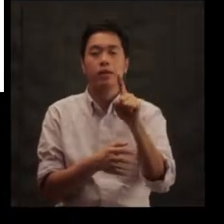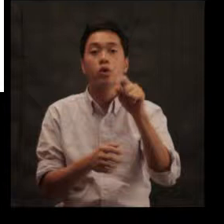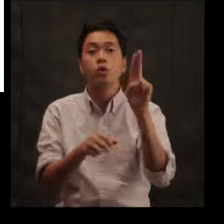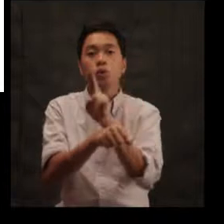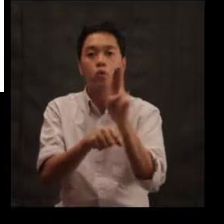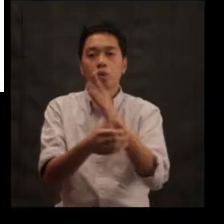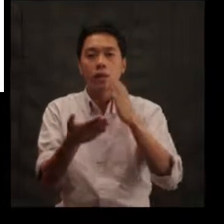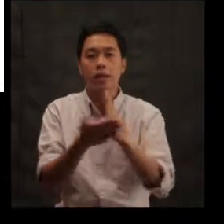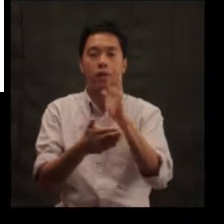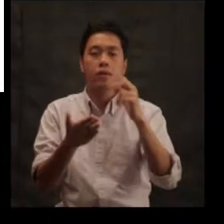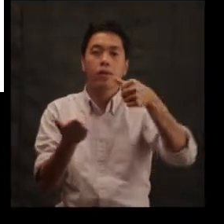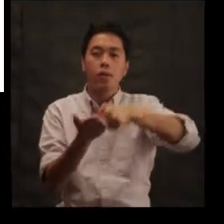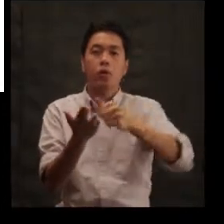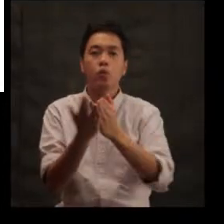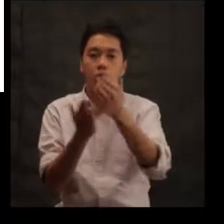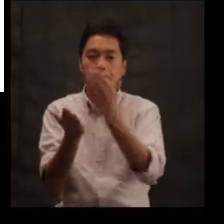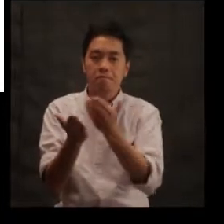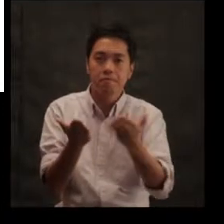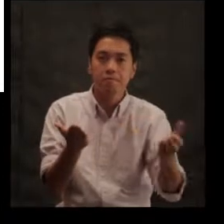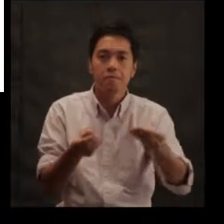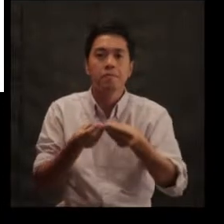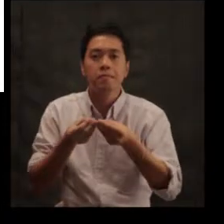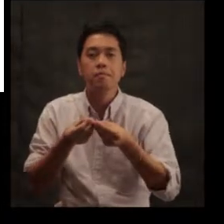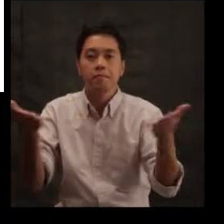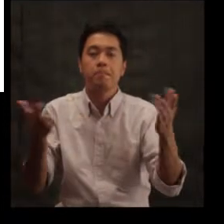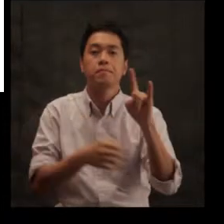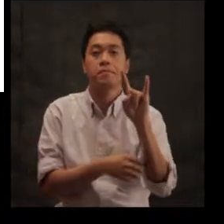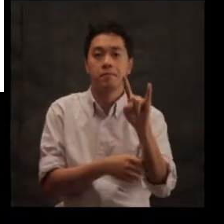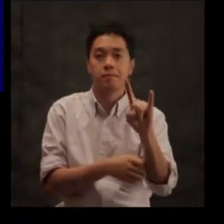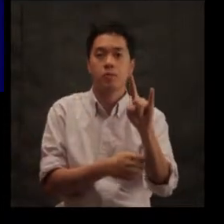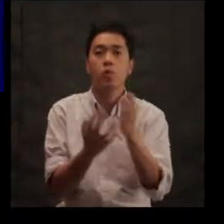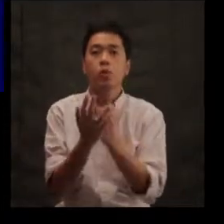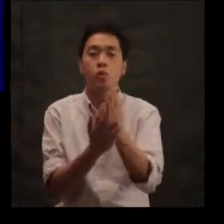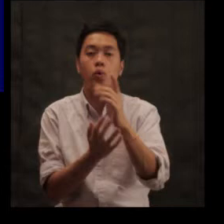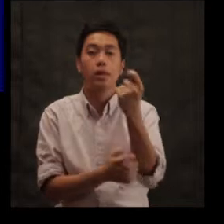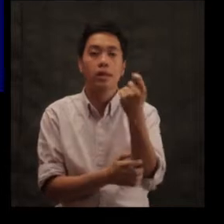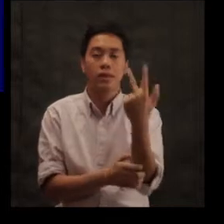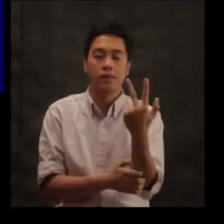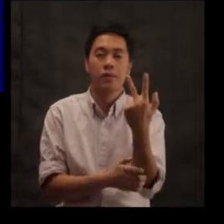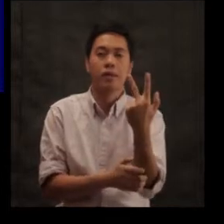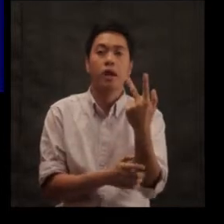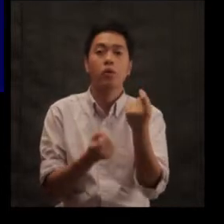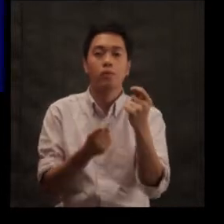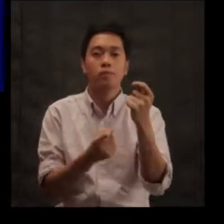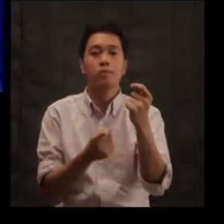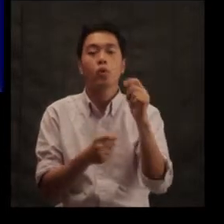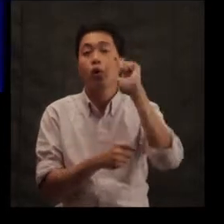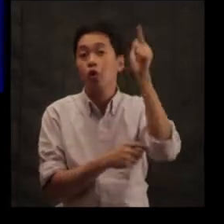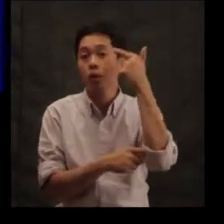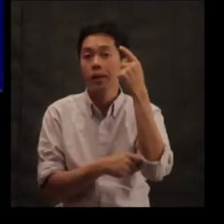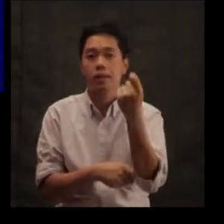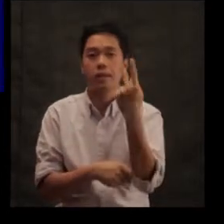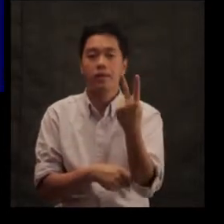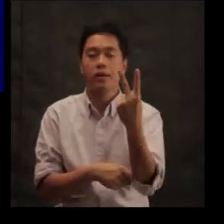leaflets, ipinaalala ng COMELEC sa mga PWD ang kahalagahan ng paggamit nila ng kanilang karapatang bumoto. Naglabas ang COMELEC ng isang